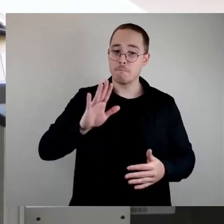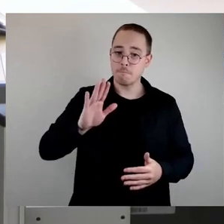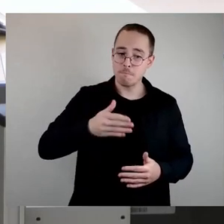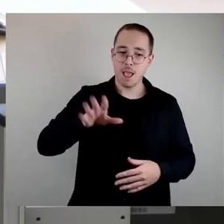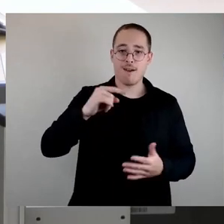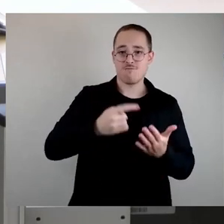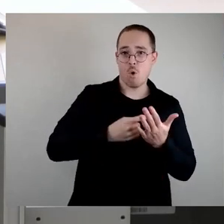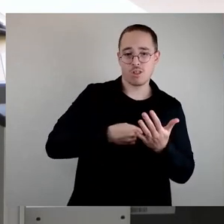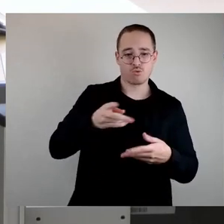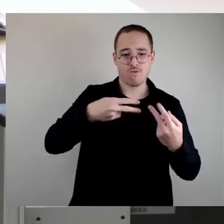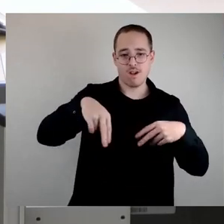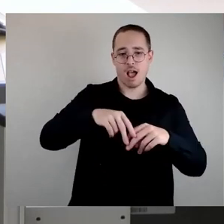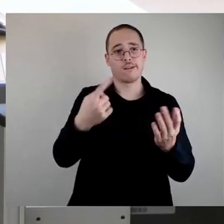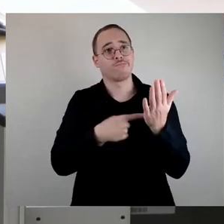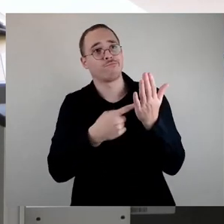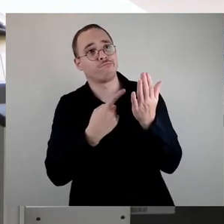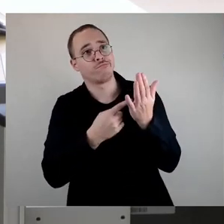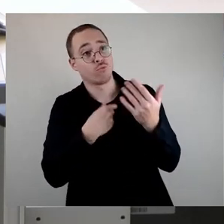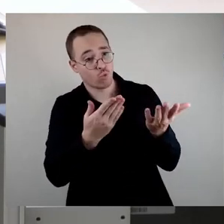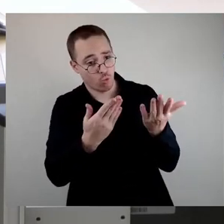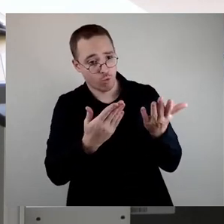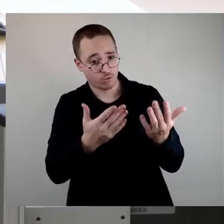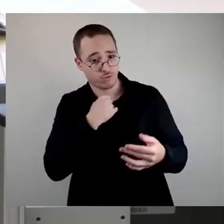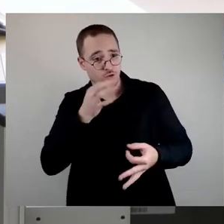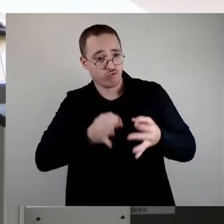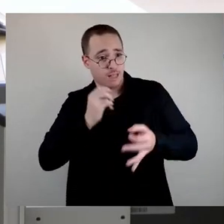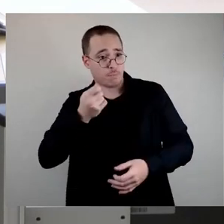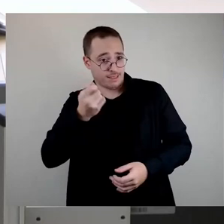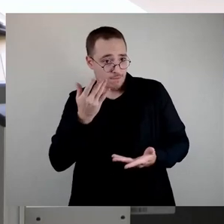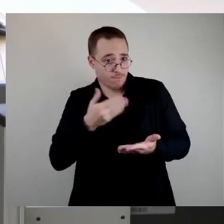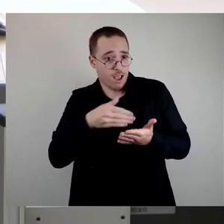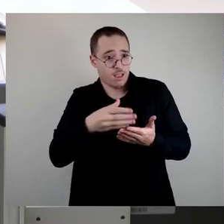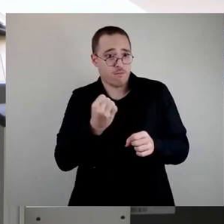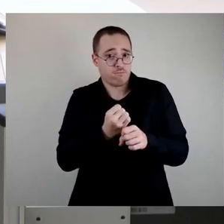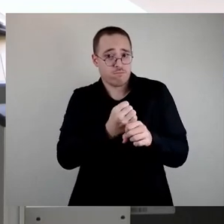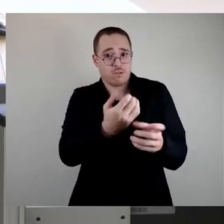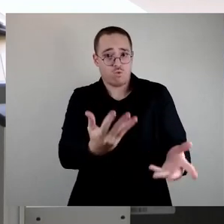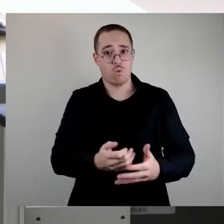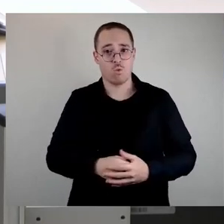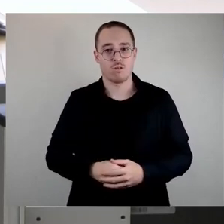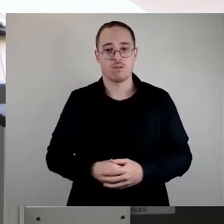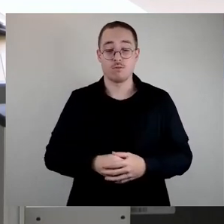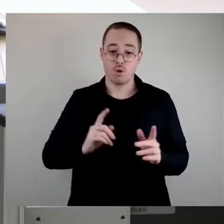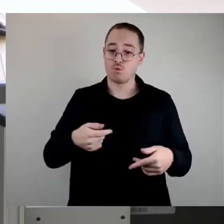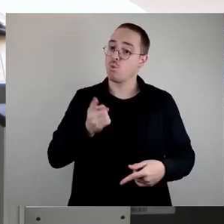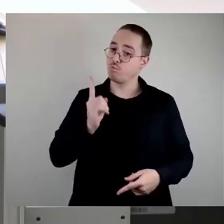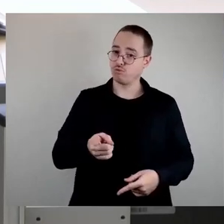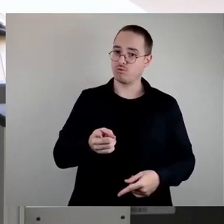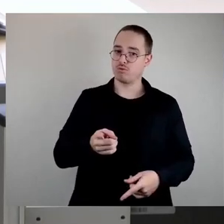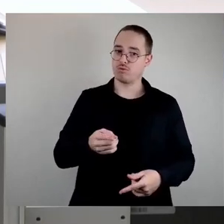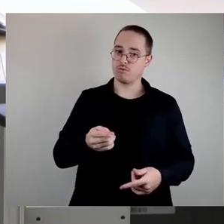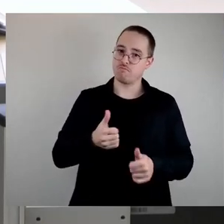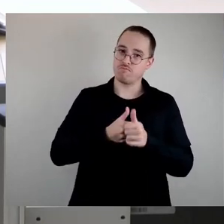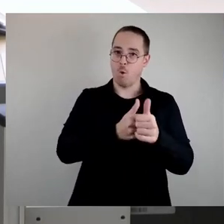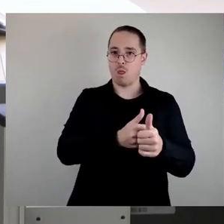geben, was die Aufrechterhaltung des Spielbetriebs angeht. Und dem müssen wir uns dann auch stellen. Also in dem Falle bitte ich wirklich